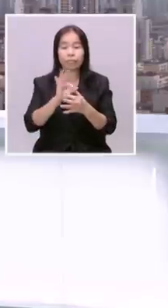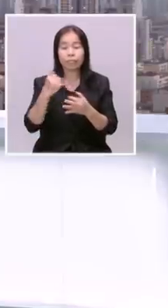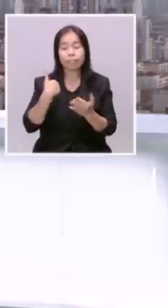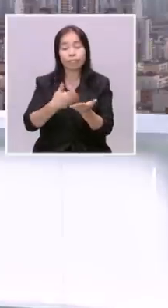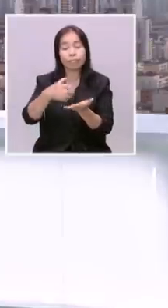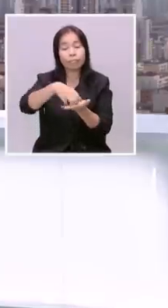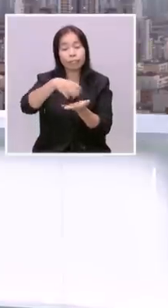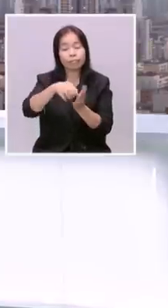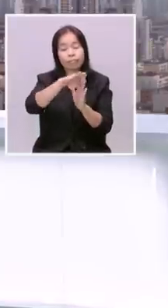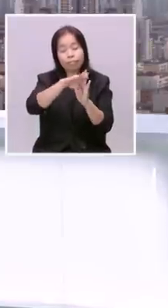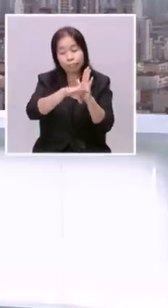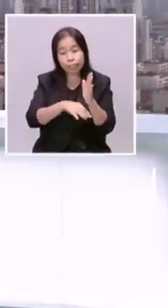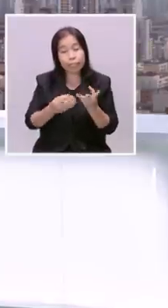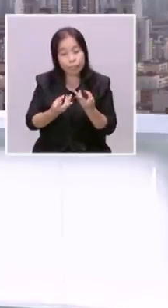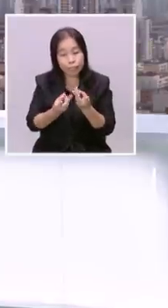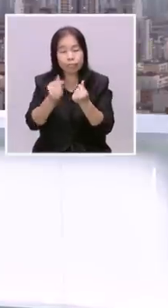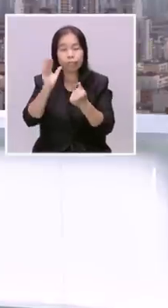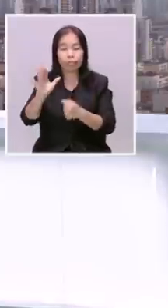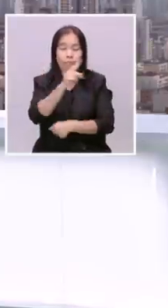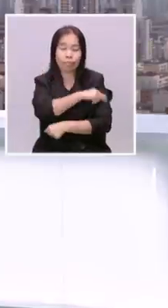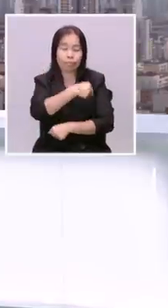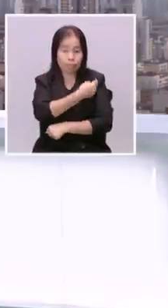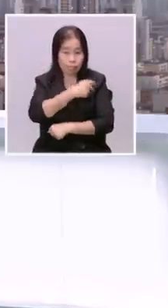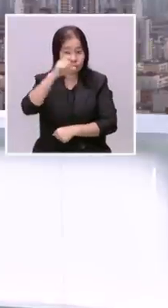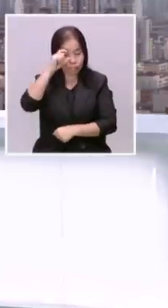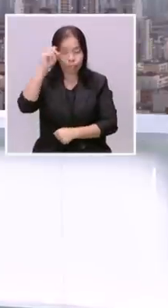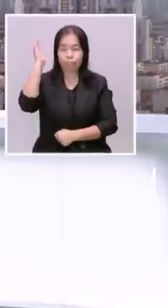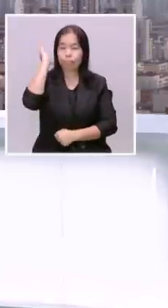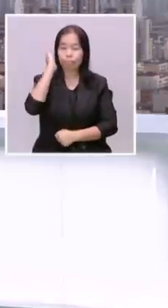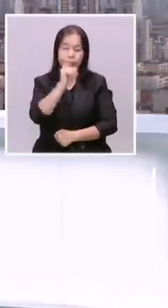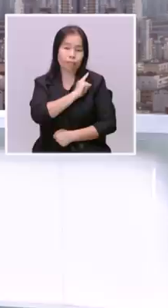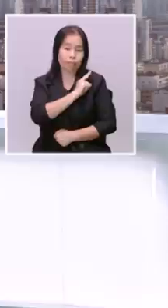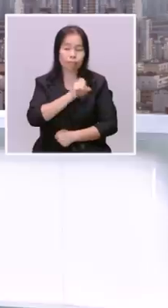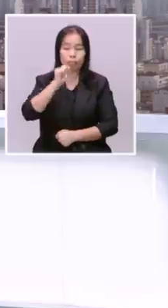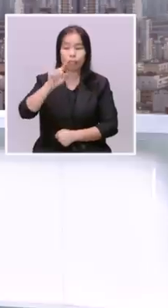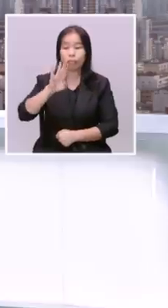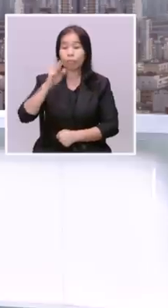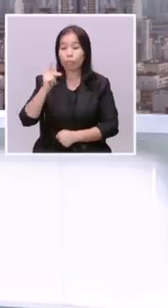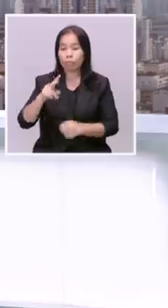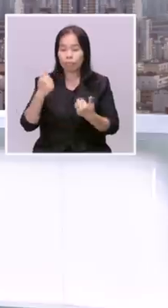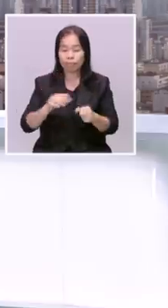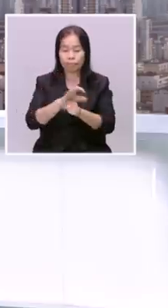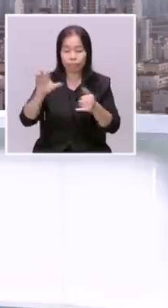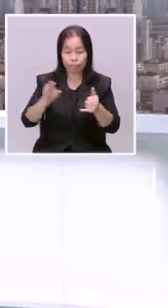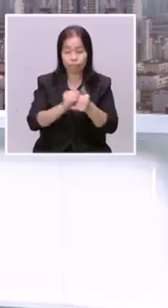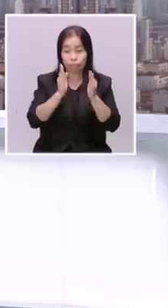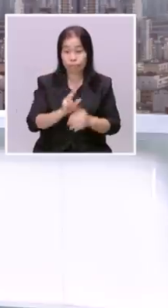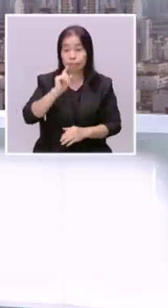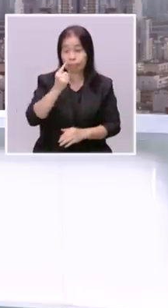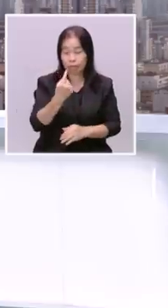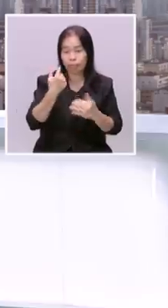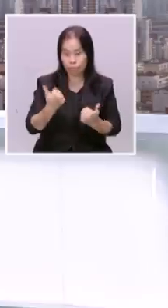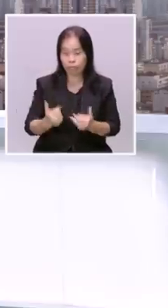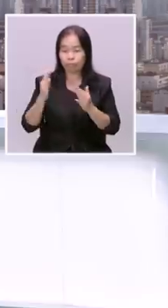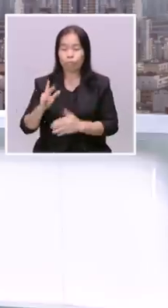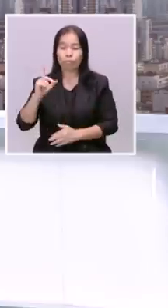รายละเอียดการแถลงจากทางนายแพทย์ทวีศิลป์วิษณุโยธินโฆษกศปภนะคะถึงจำนวนของผู้ติดเชื้อรายใหม่แล้วก็ผู้เสียชีวิต